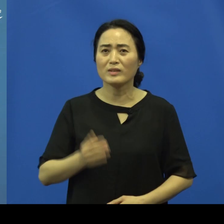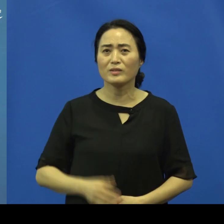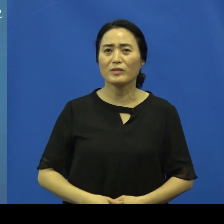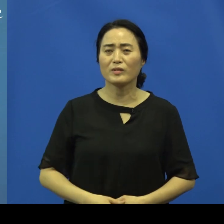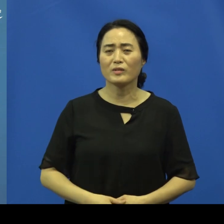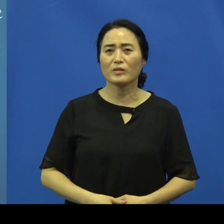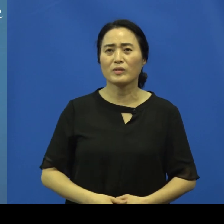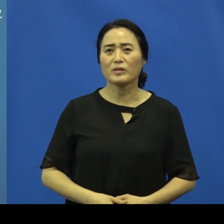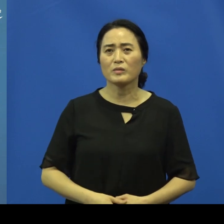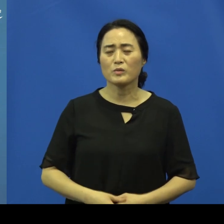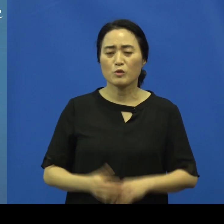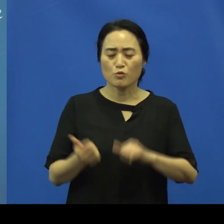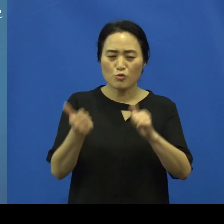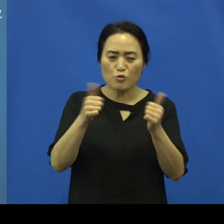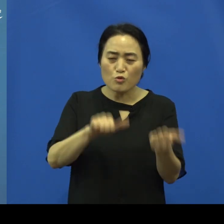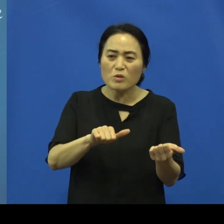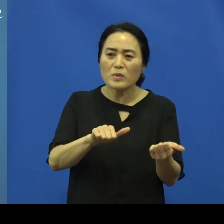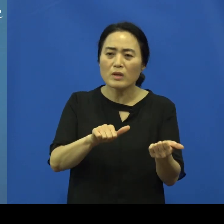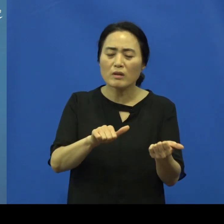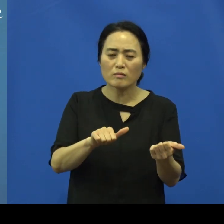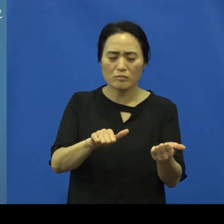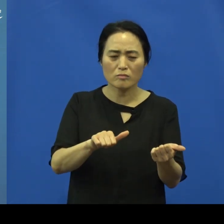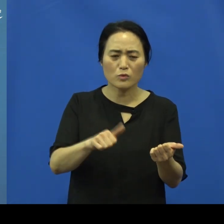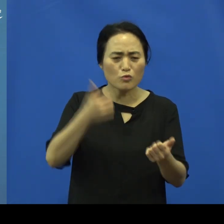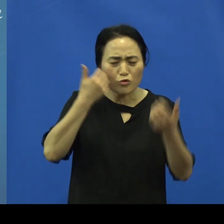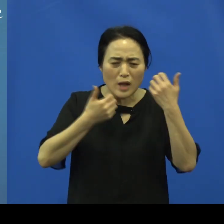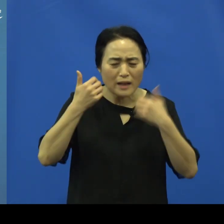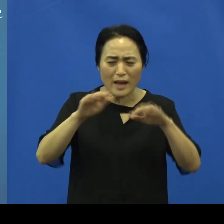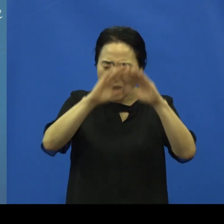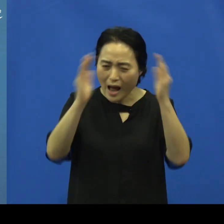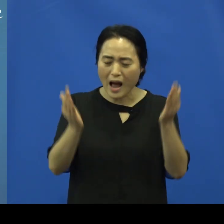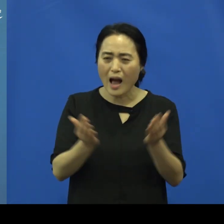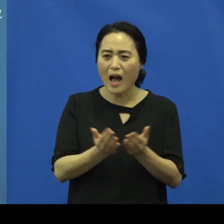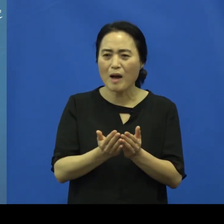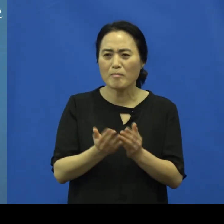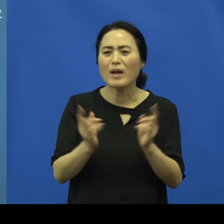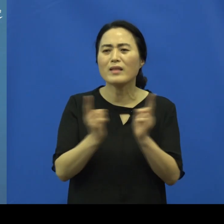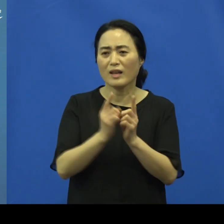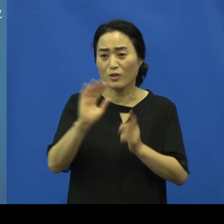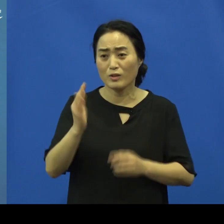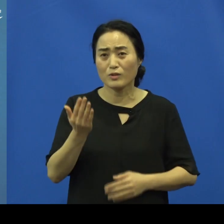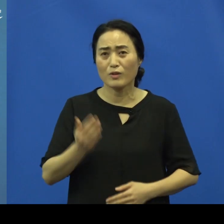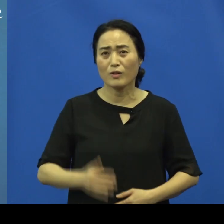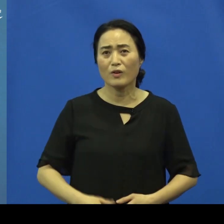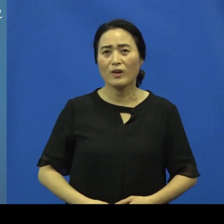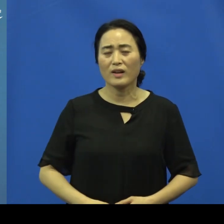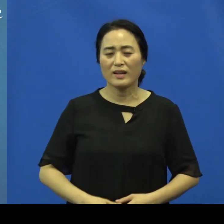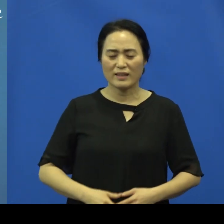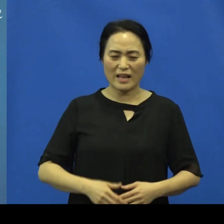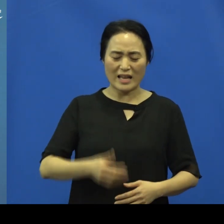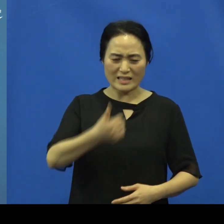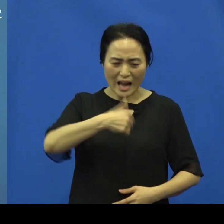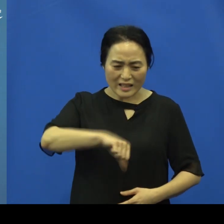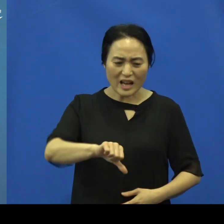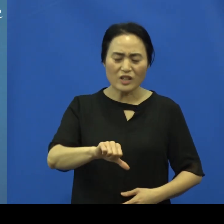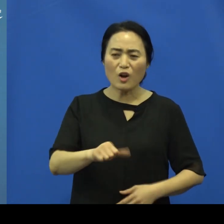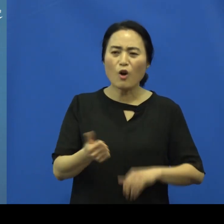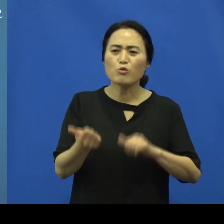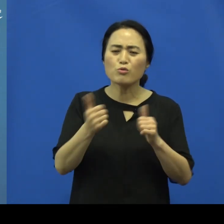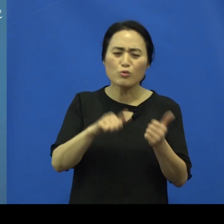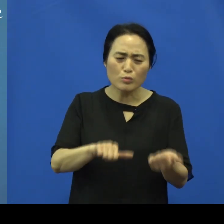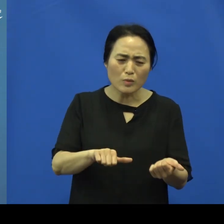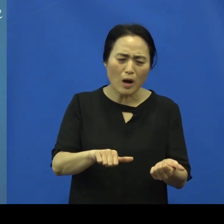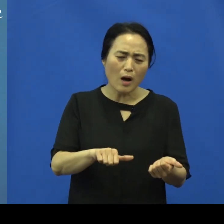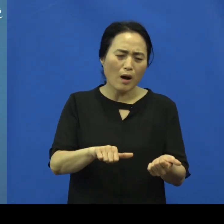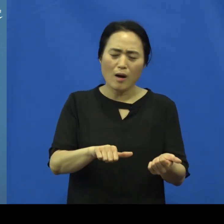세상이에요. 죽음의 권세는 대상을 가리지 않아요. 자, 그럼에도 이 아이의 죽음을 받아들이기가 너무 어려운